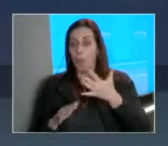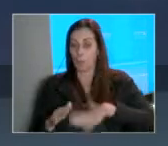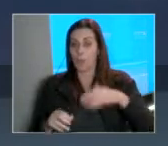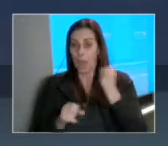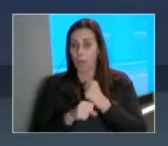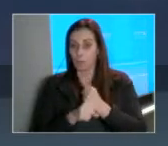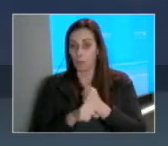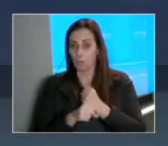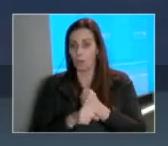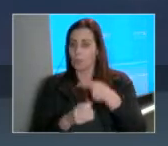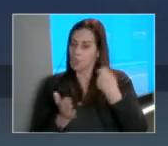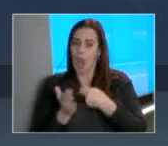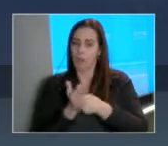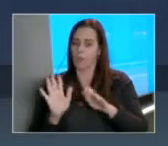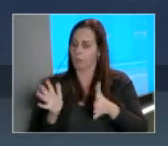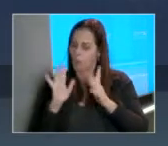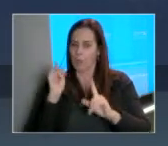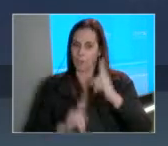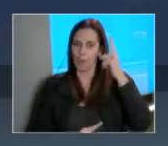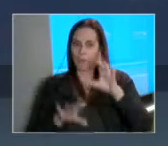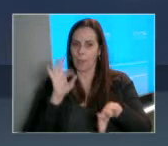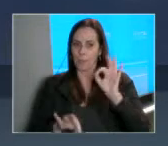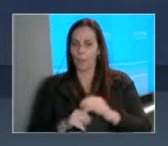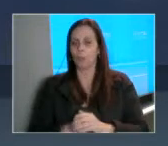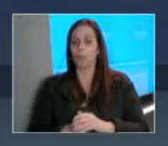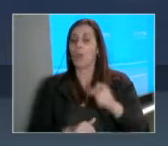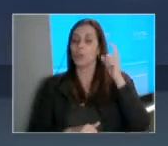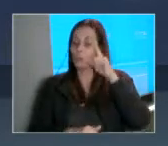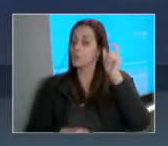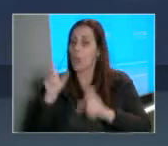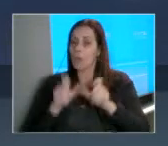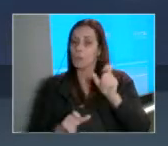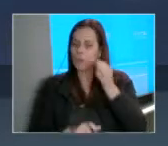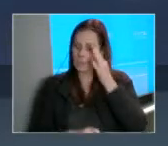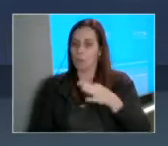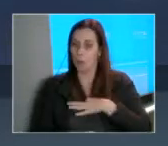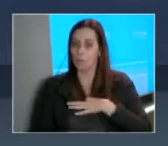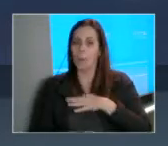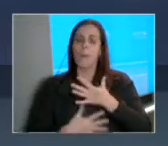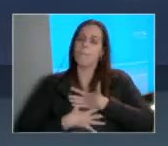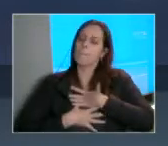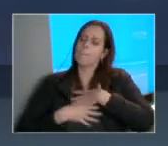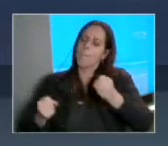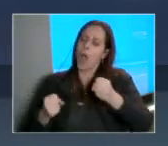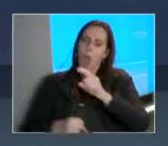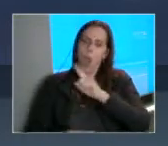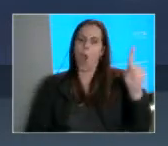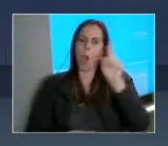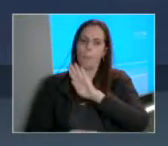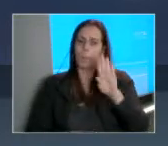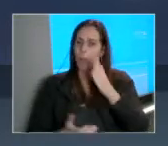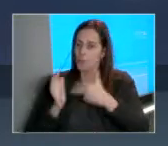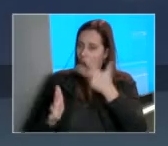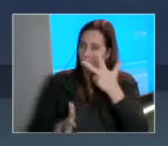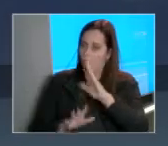מתכוון לעשות, ישלם מחיר מאוד גדול בקמפיין הזה. אני חושב שאנשים ישימו לב, נמאס מקמפיין הלא ביבי. 3 מערכות